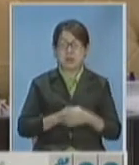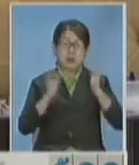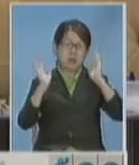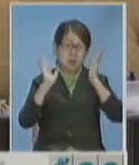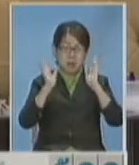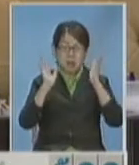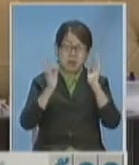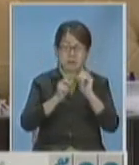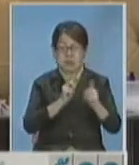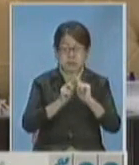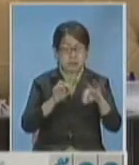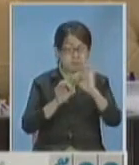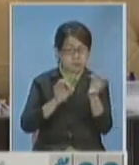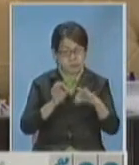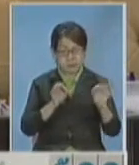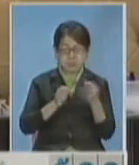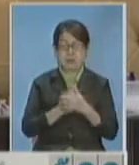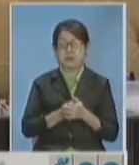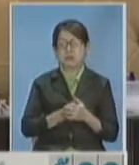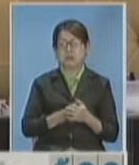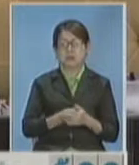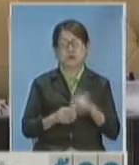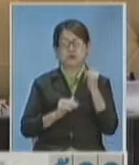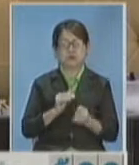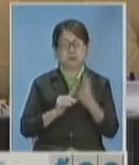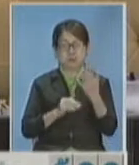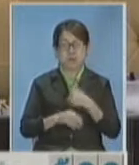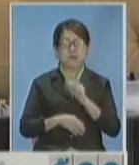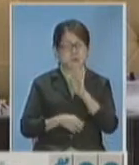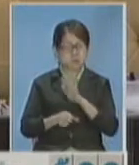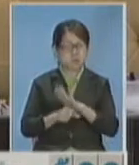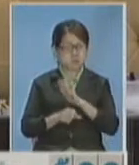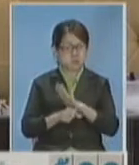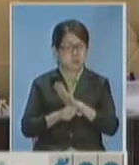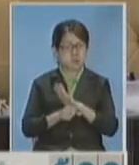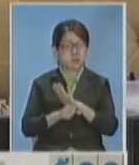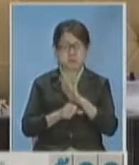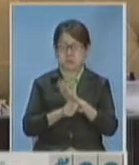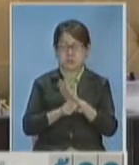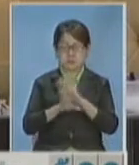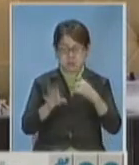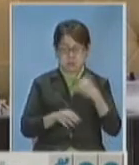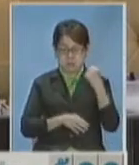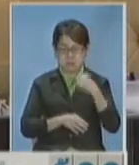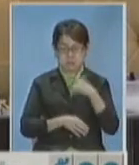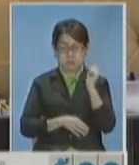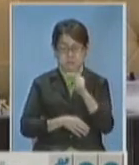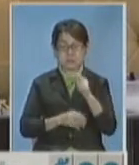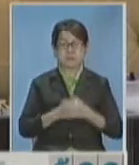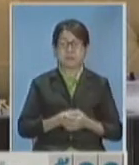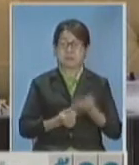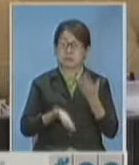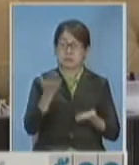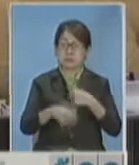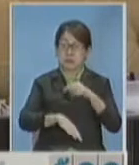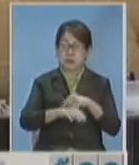ได้เรื่อยๆอย่างเงี้ยมันก็ไม่จบผมเห็นควรว่าท่านควรจะต้องยุติการอภิปรายได้แล้วเป็นอำนาจของผมนะครับหรือท่านจะ